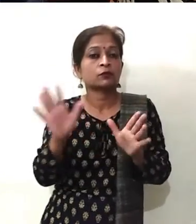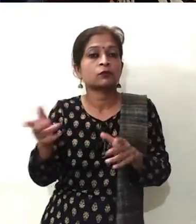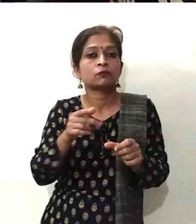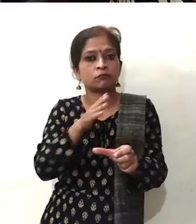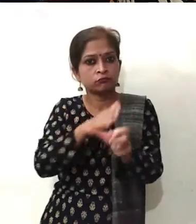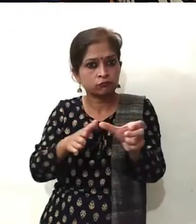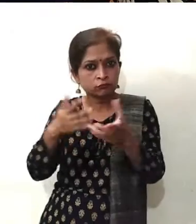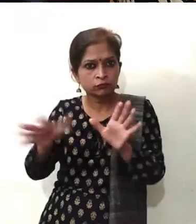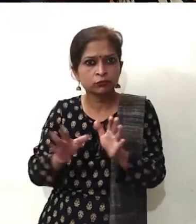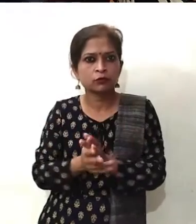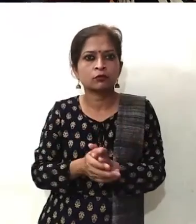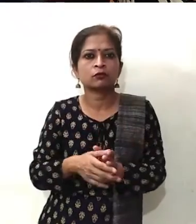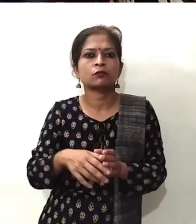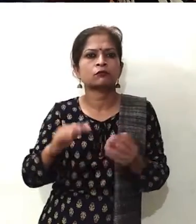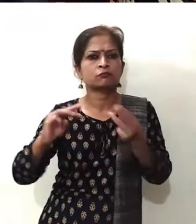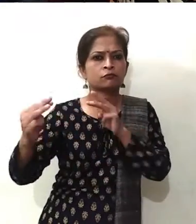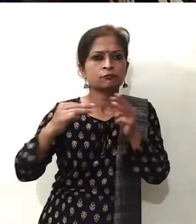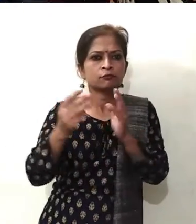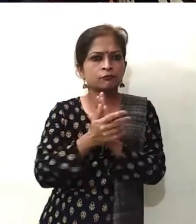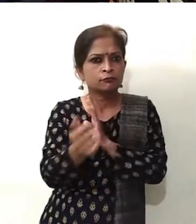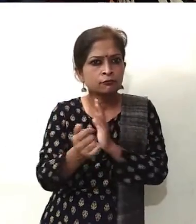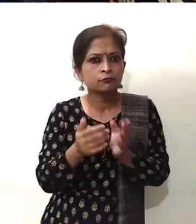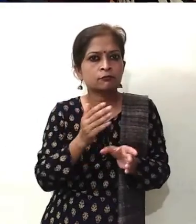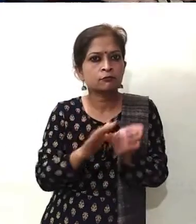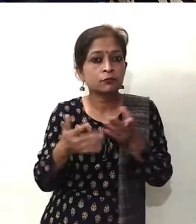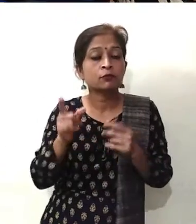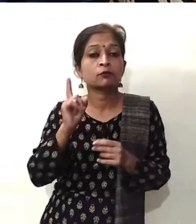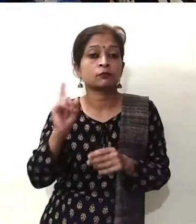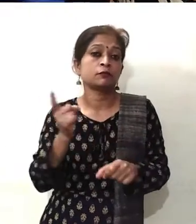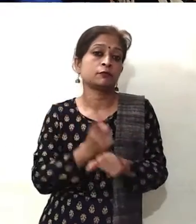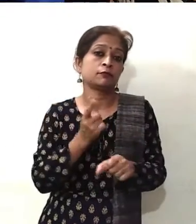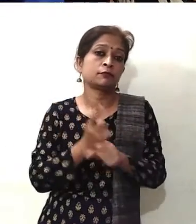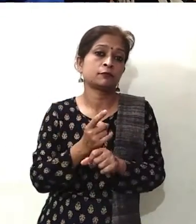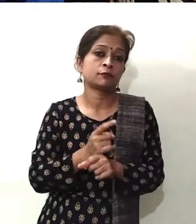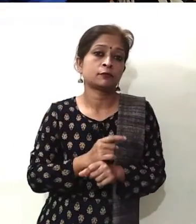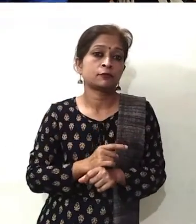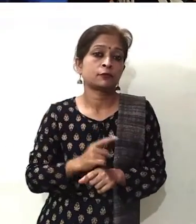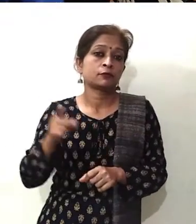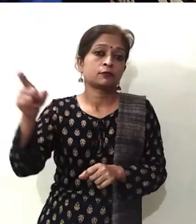युद्ध कौशल दांव पे लगाया गया, पर वो गुरु को जीत गया और गुरु